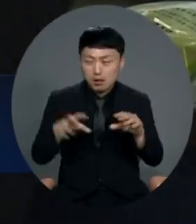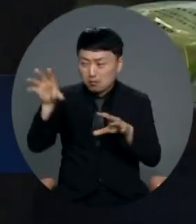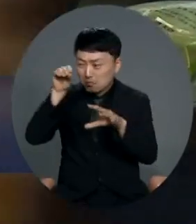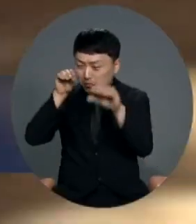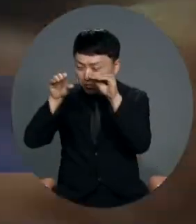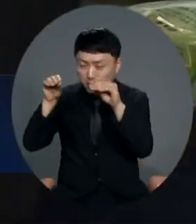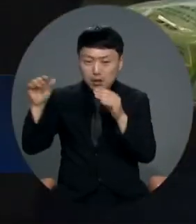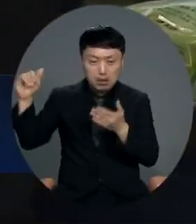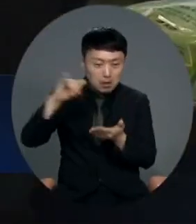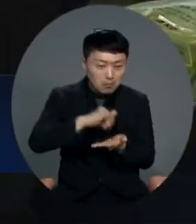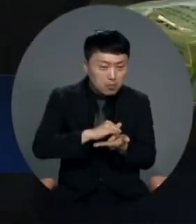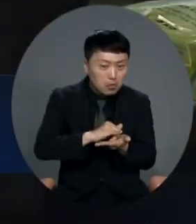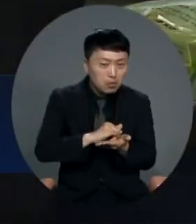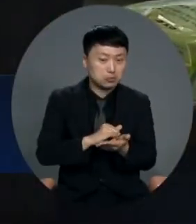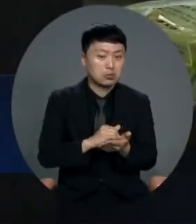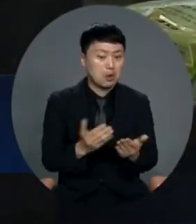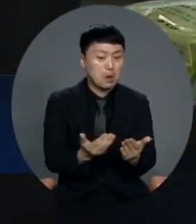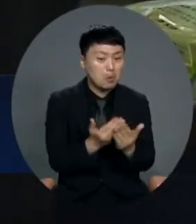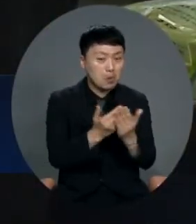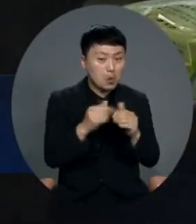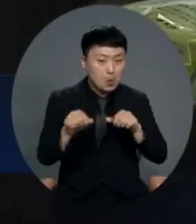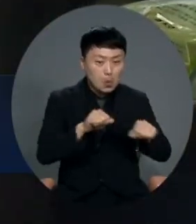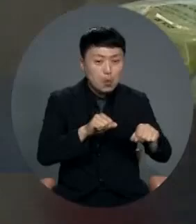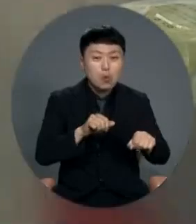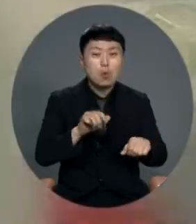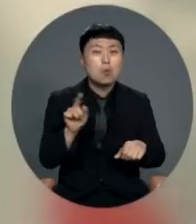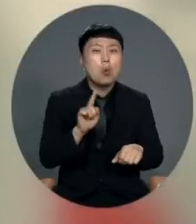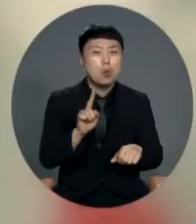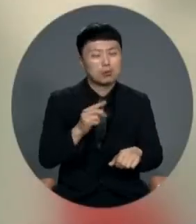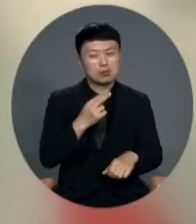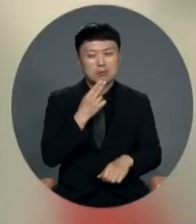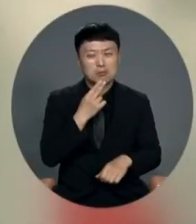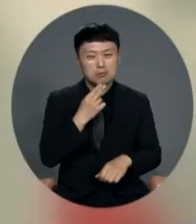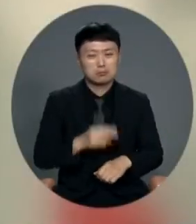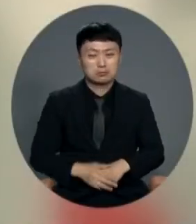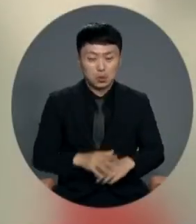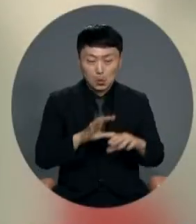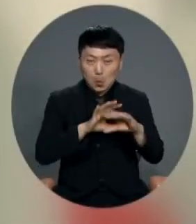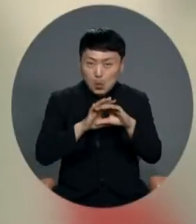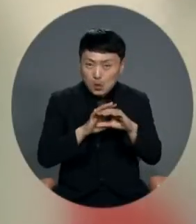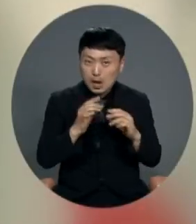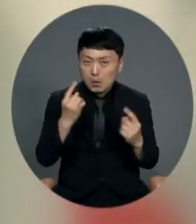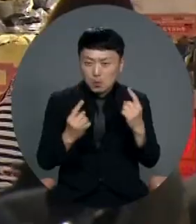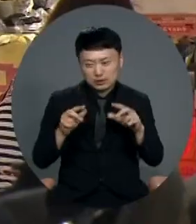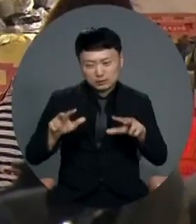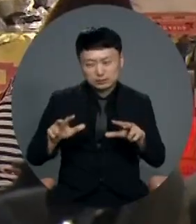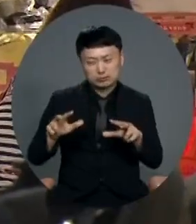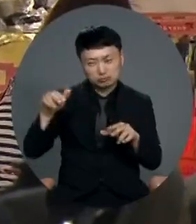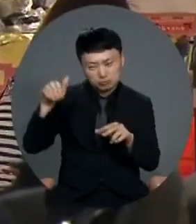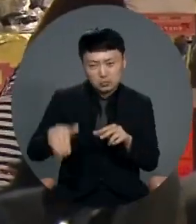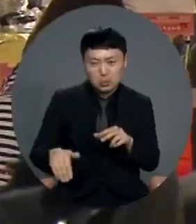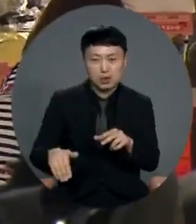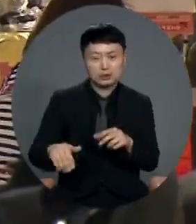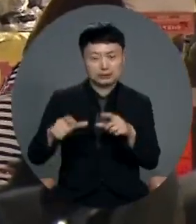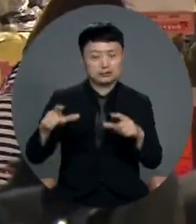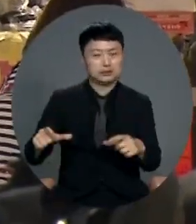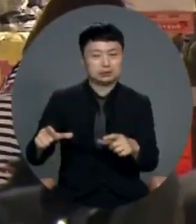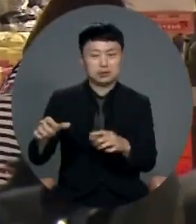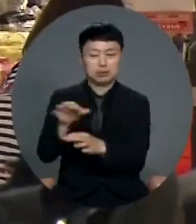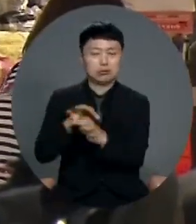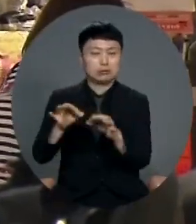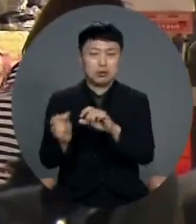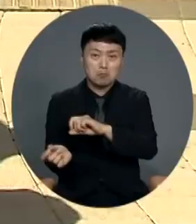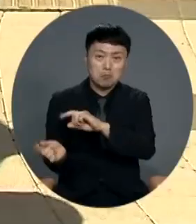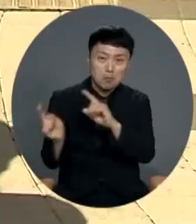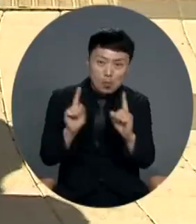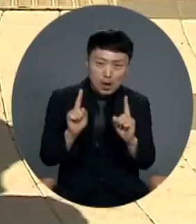있나? 있나? 없잖아. 코로나 때보다 더 힘들다는 요즘 죽어가는 지역 경제